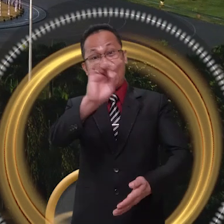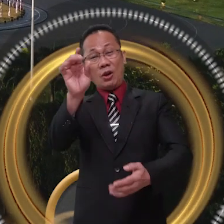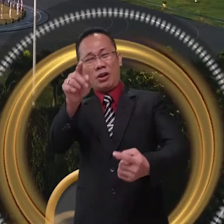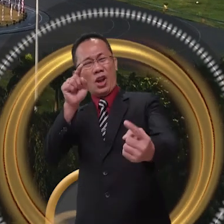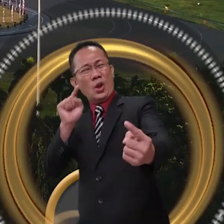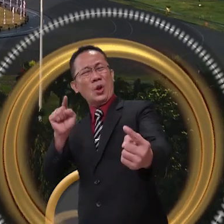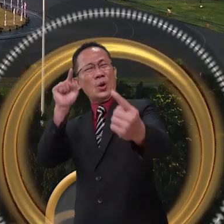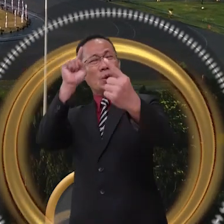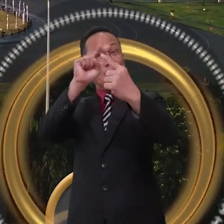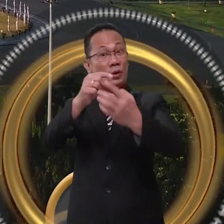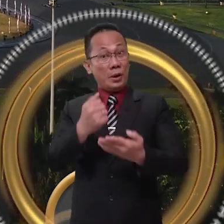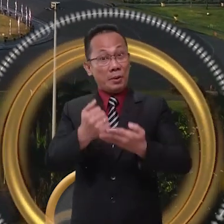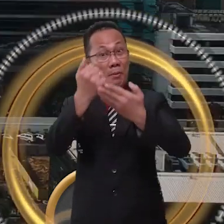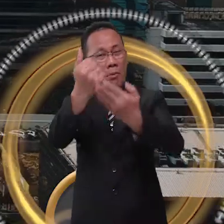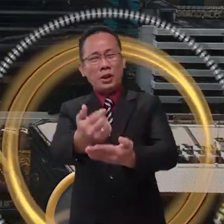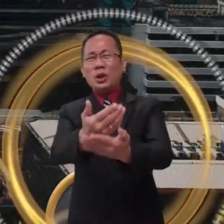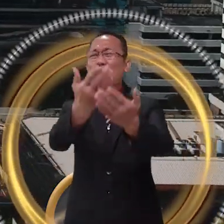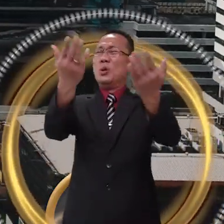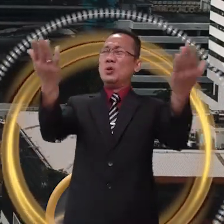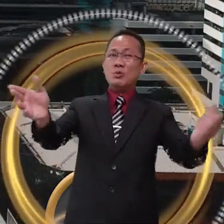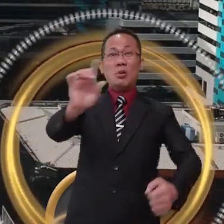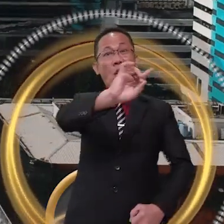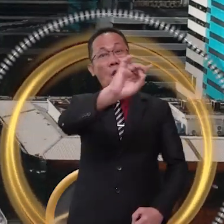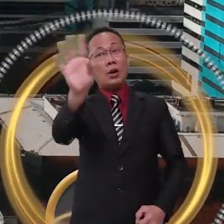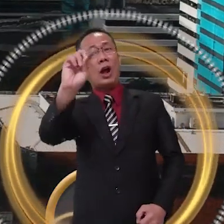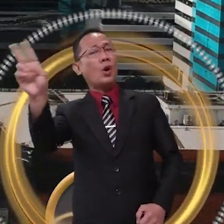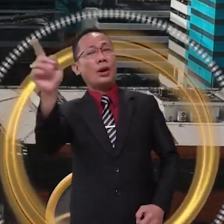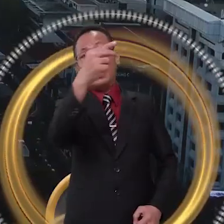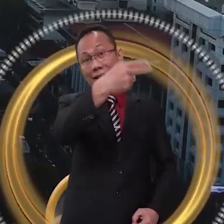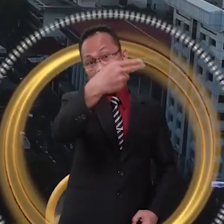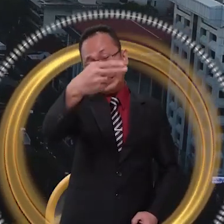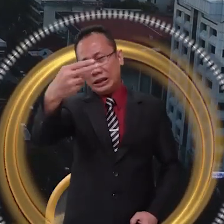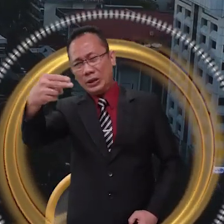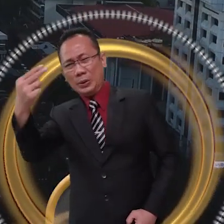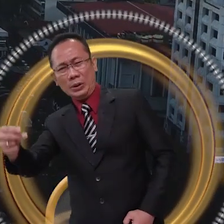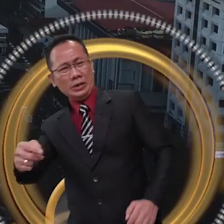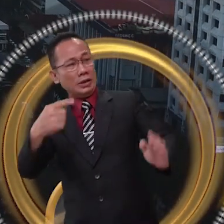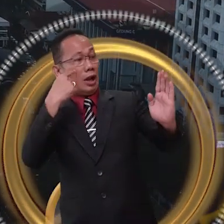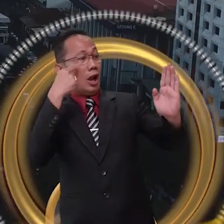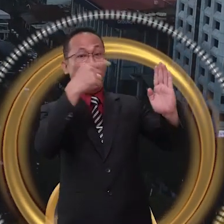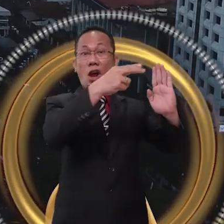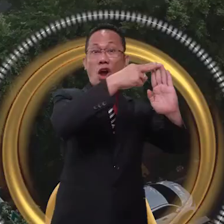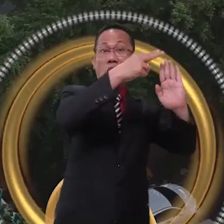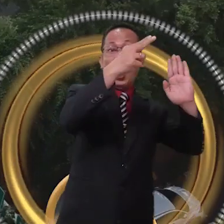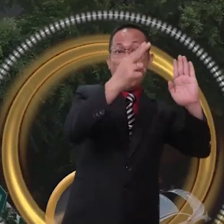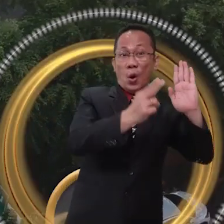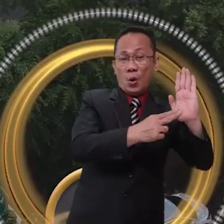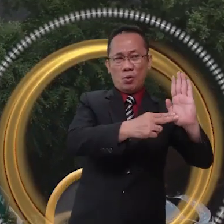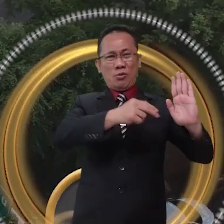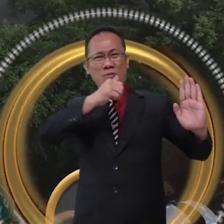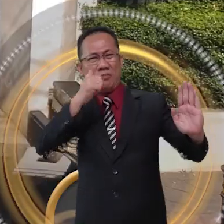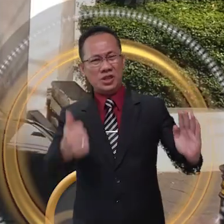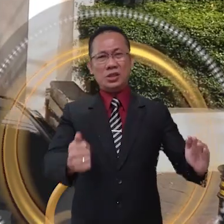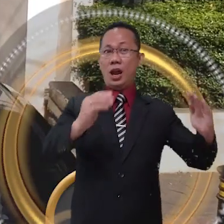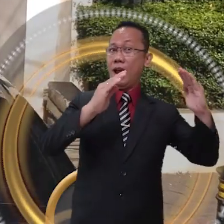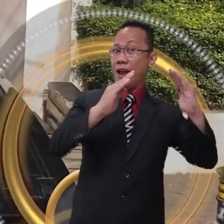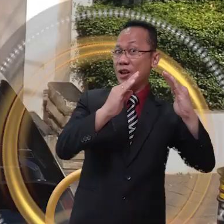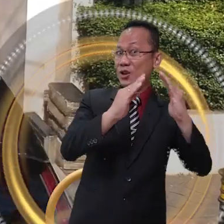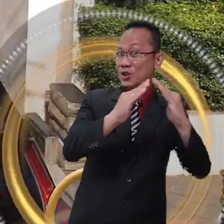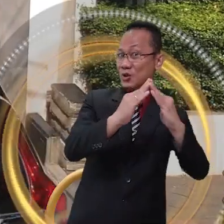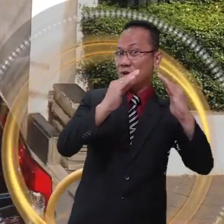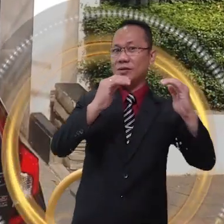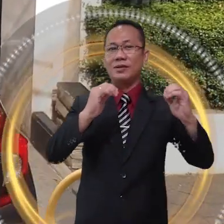Pelayanan publik memiliki tujuan untuk menjamin kebutuhan dan kepentingan warga negara untuk dilayani dengan baik yang